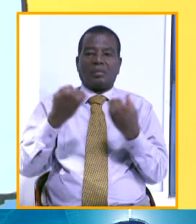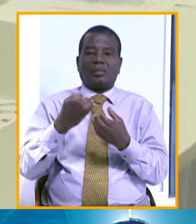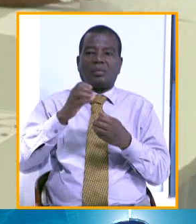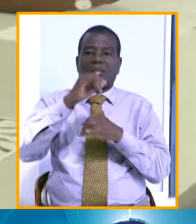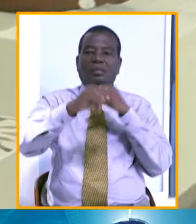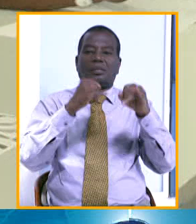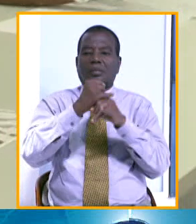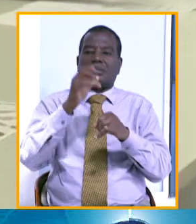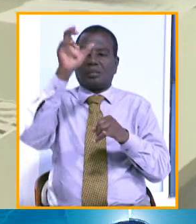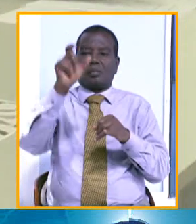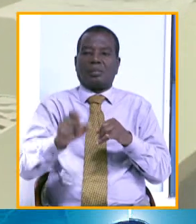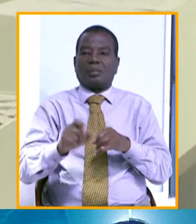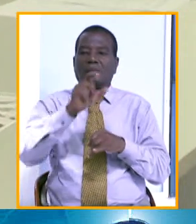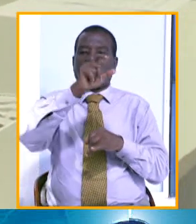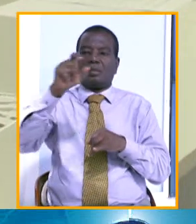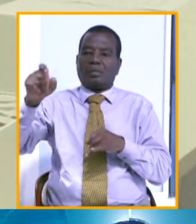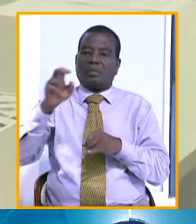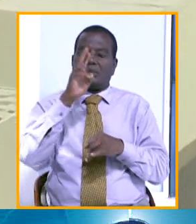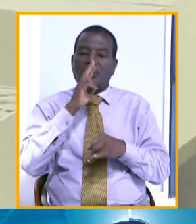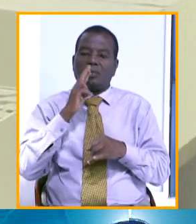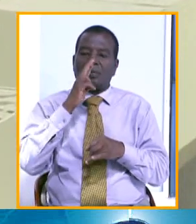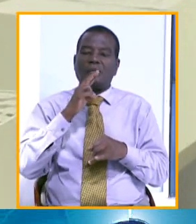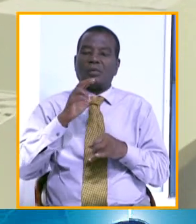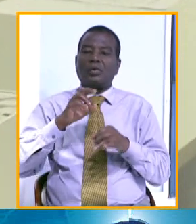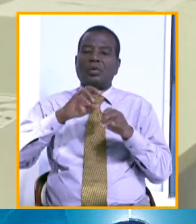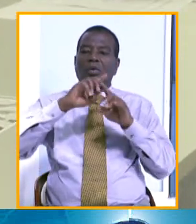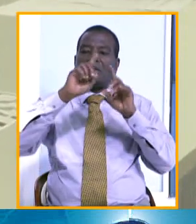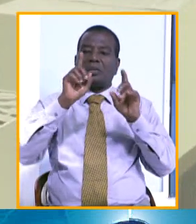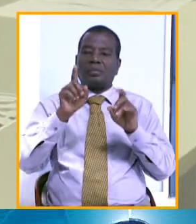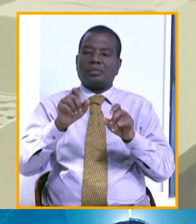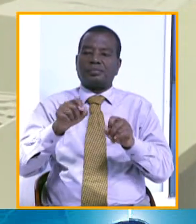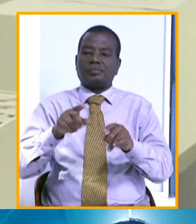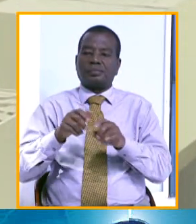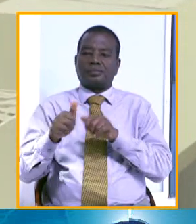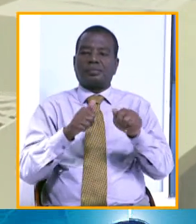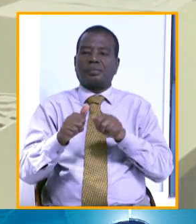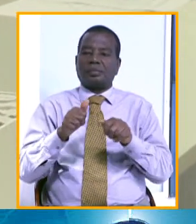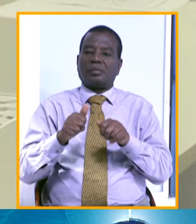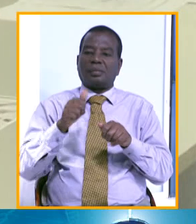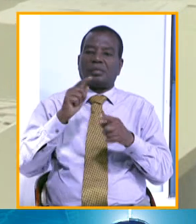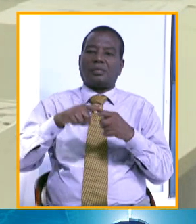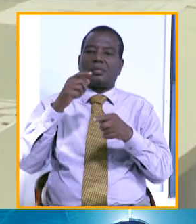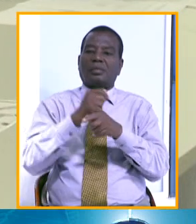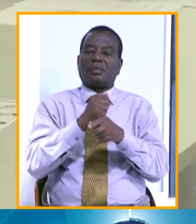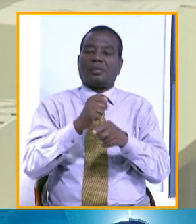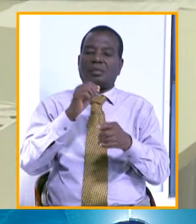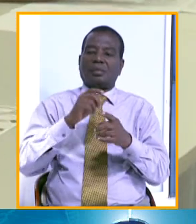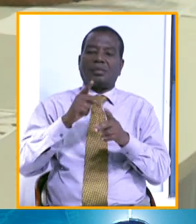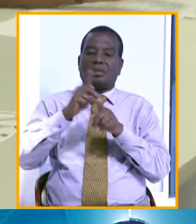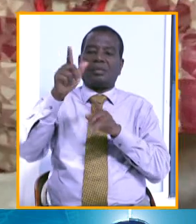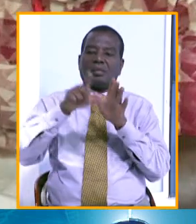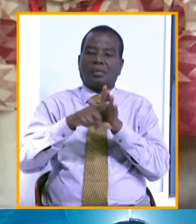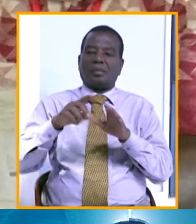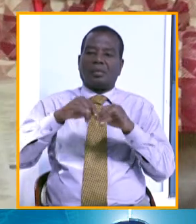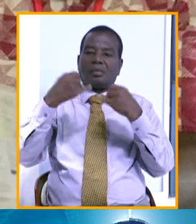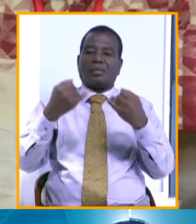Croix-Rouge. Ce concours, qui va se dérouler du 15 mars au 7 juillet prochain, concerne les professionnels des